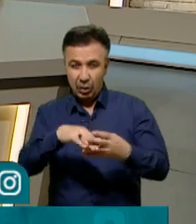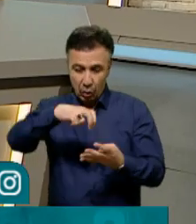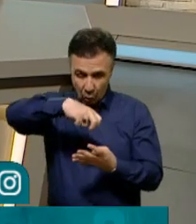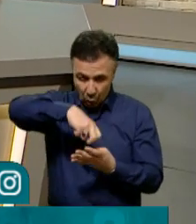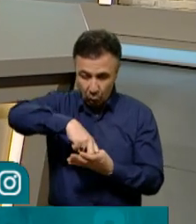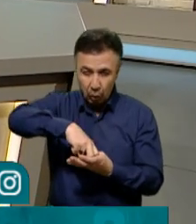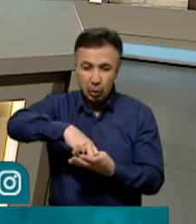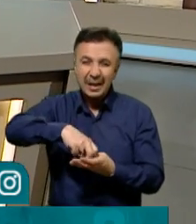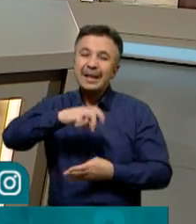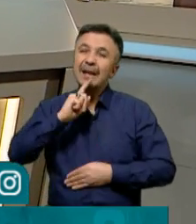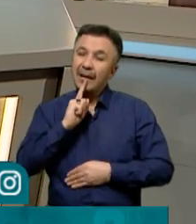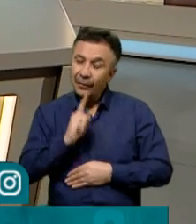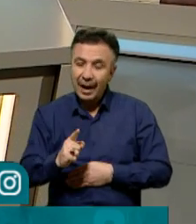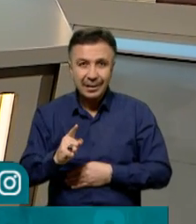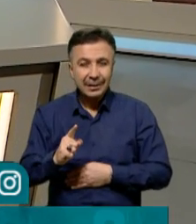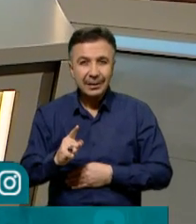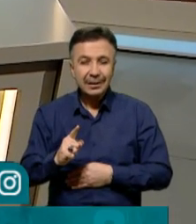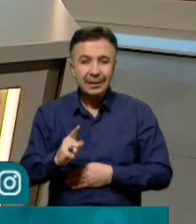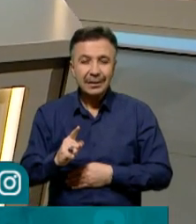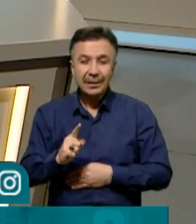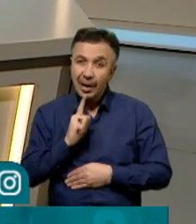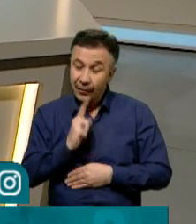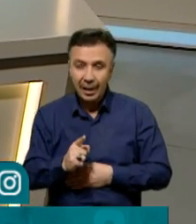Birinci oturuş nedir? Farzdır, vacip değildir, farzdır.